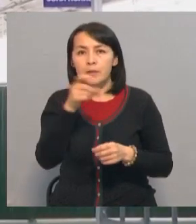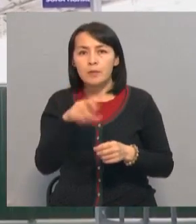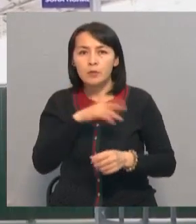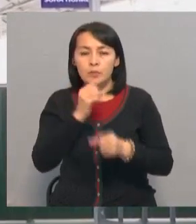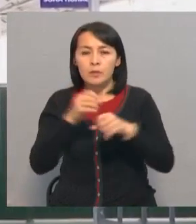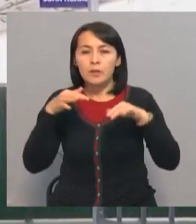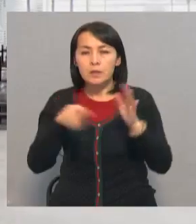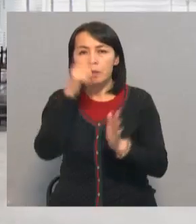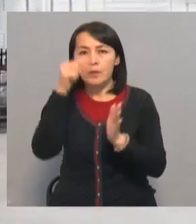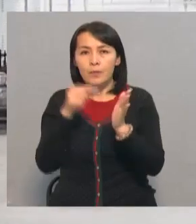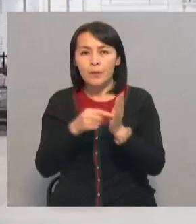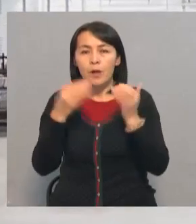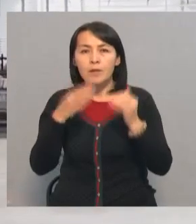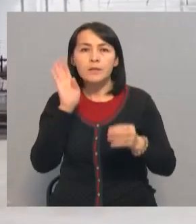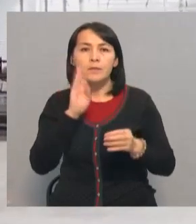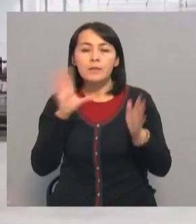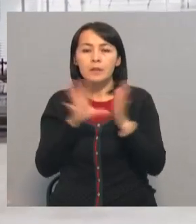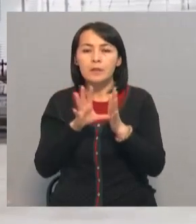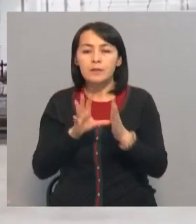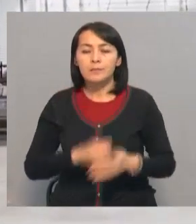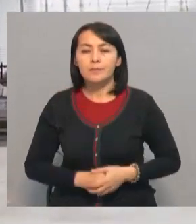решены вопросы инфраструктуры воды и электричества